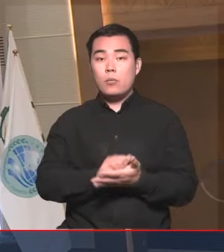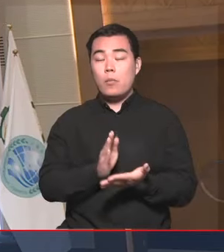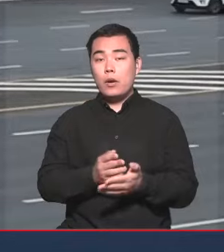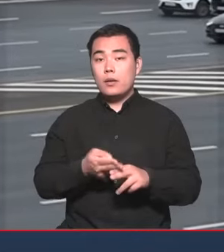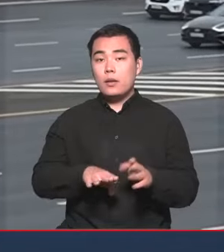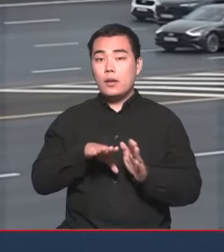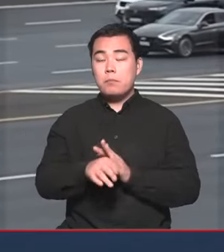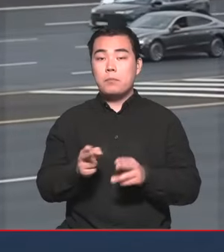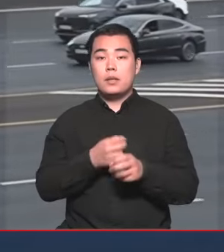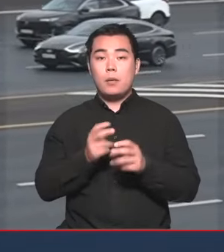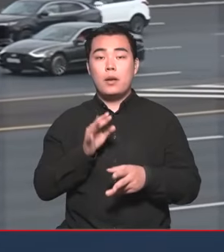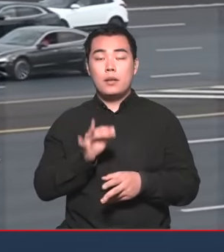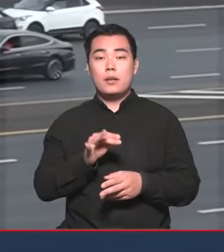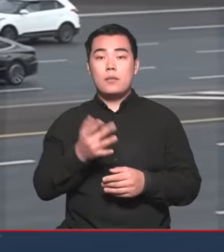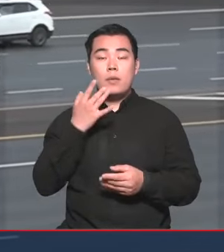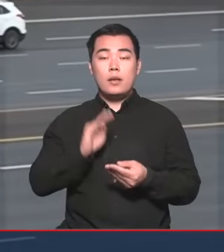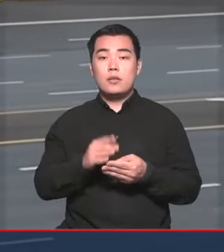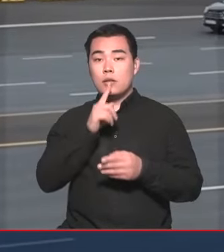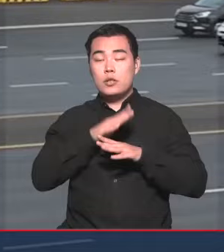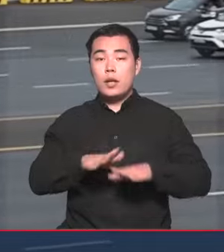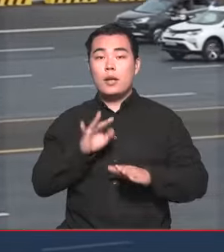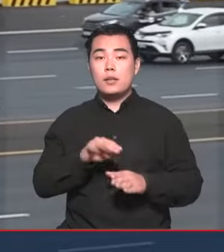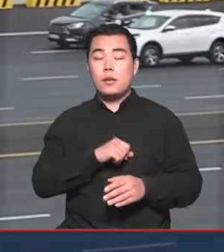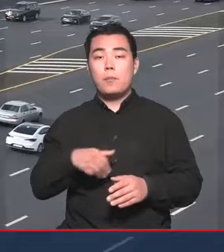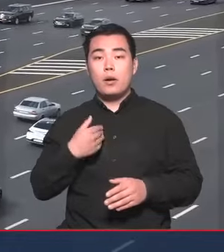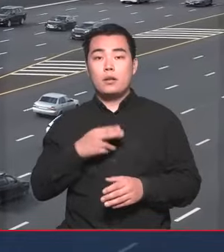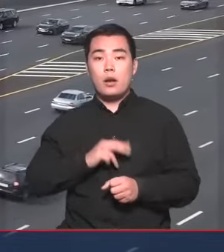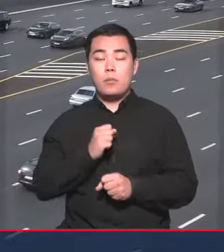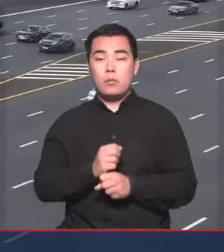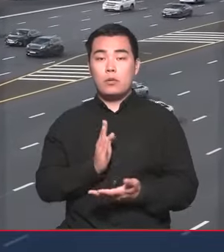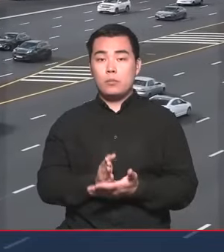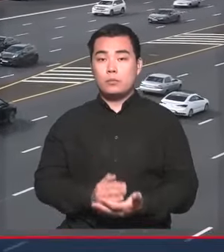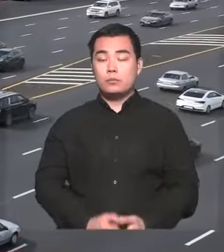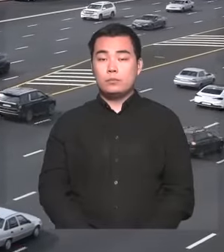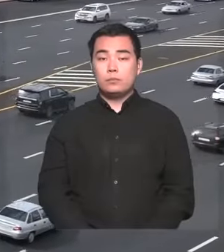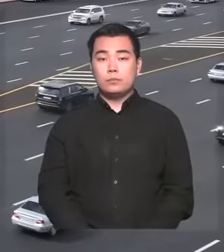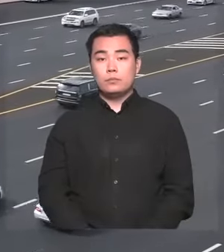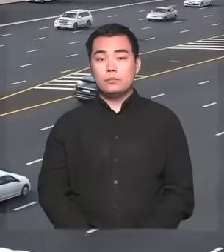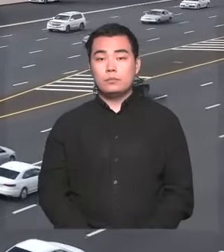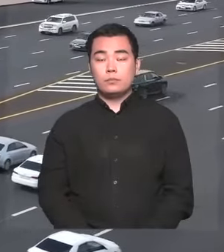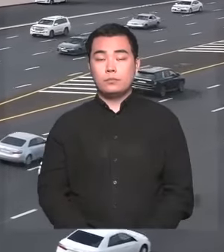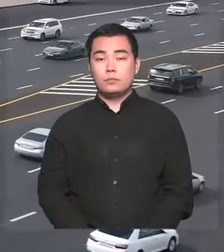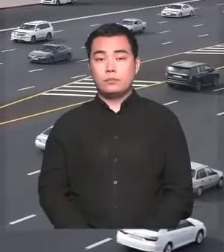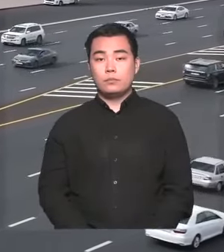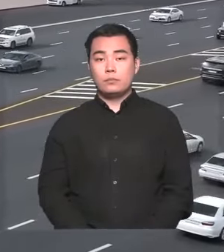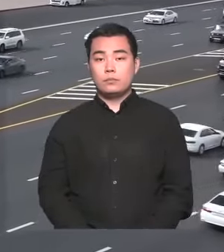өзегі қауіпсіздік, тұрақтылық, тыныштық пен тиімді байланыс. Нысаналы ғыл Асхат Әзіретханов, Жібек